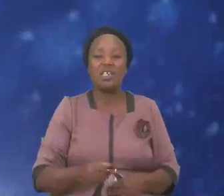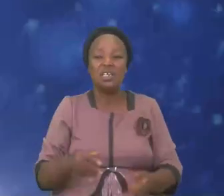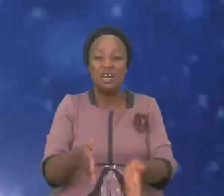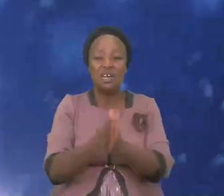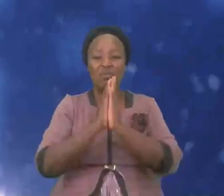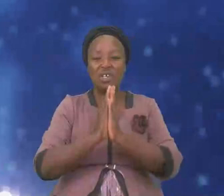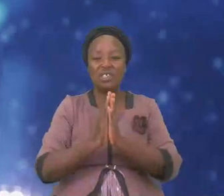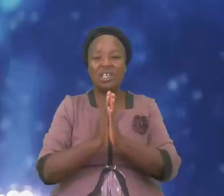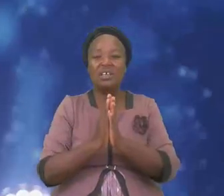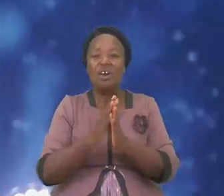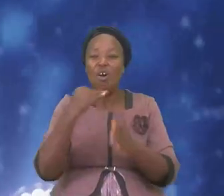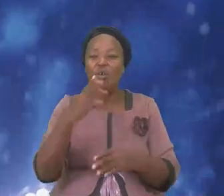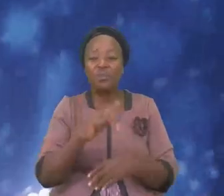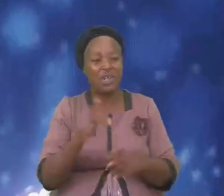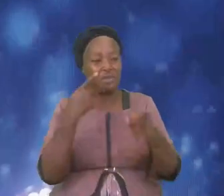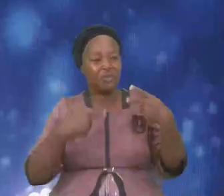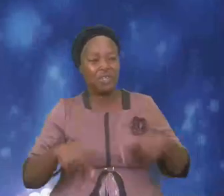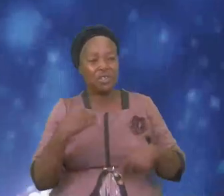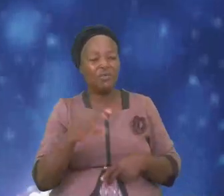a demandé